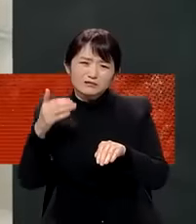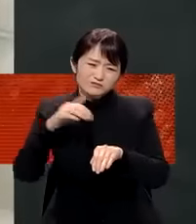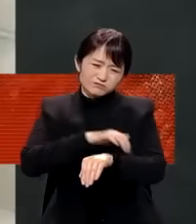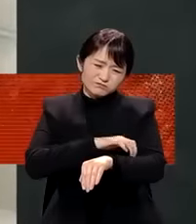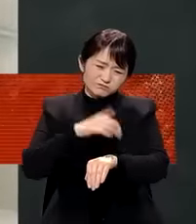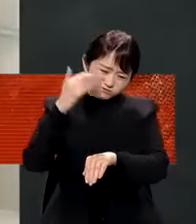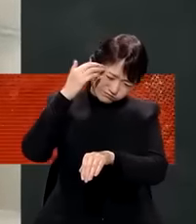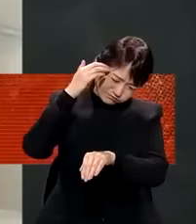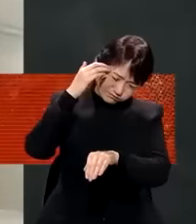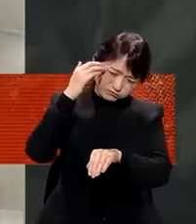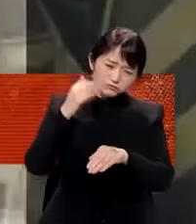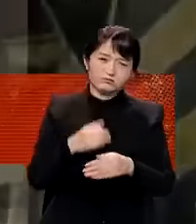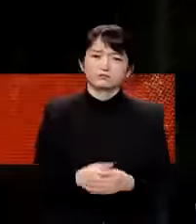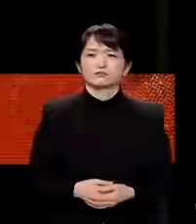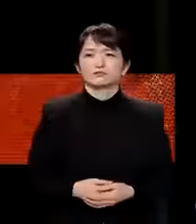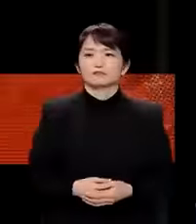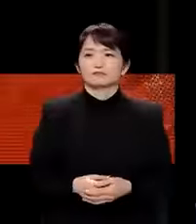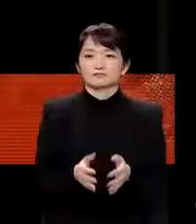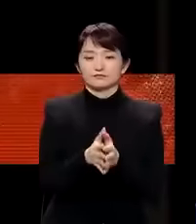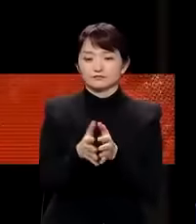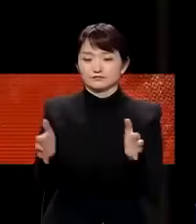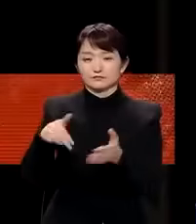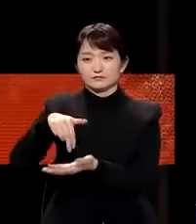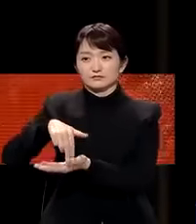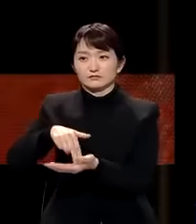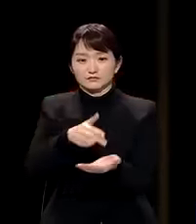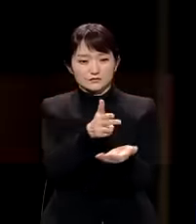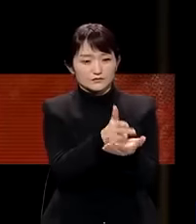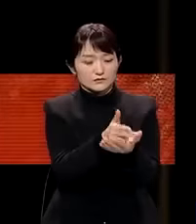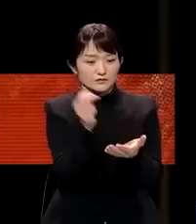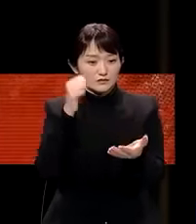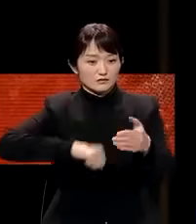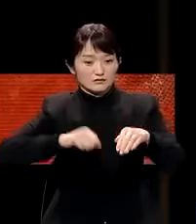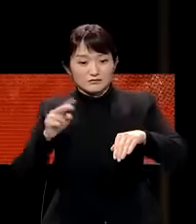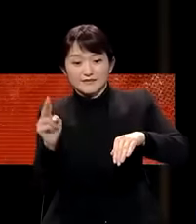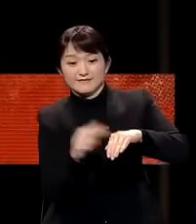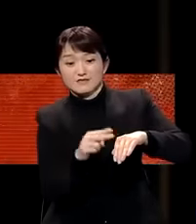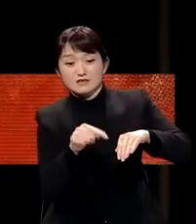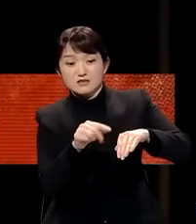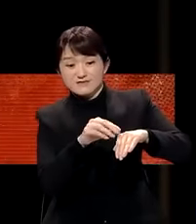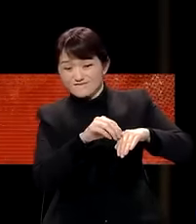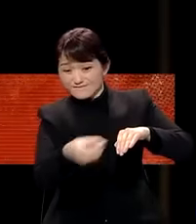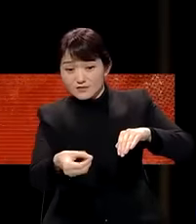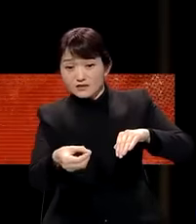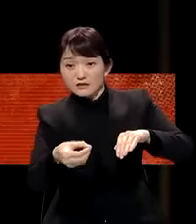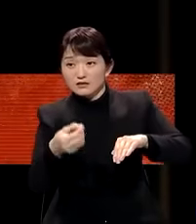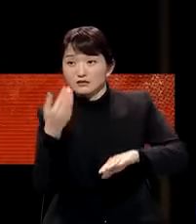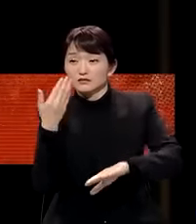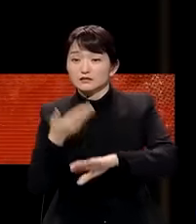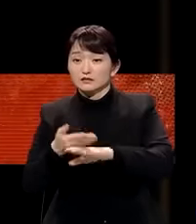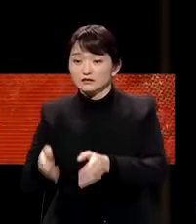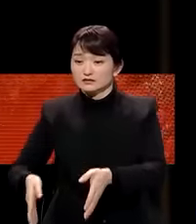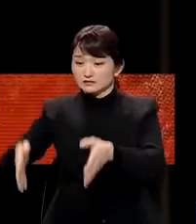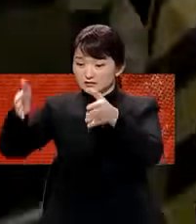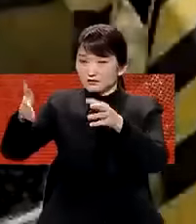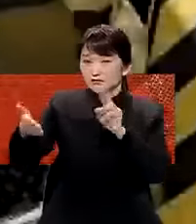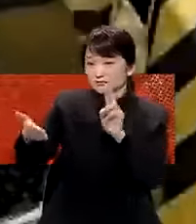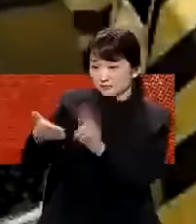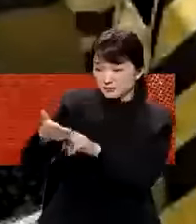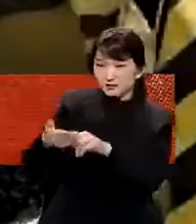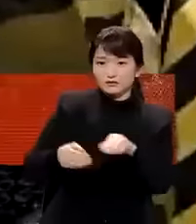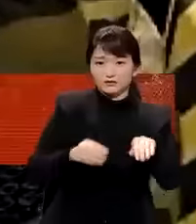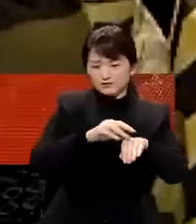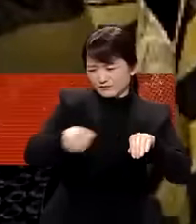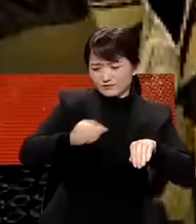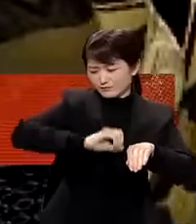관련 문제를 일으켜 왔고요 아파트 측에서 그 주차 위반 스티커라도 붙이면 이걸 떼내서 다른 시설물에 붙인다거나 아니면 바닥에 그냥